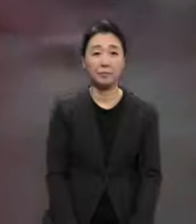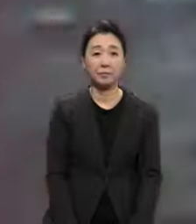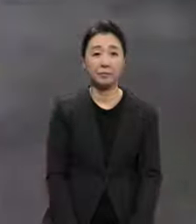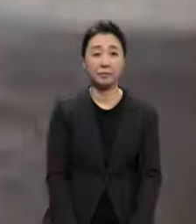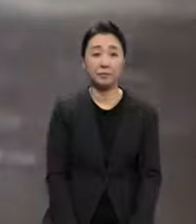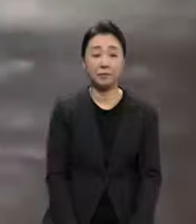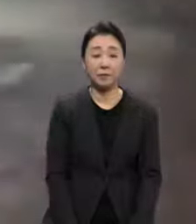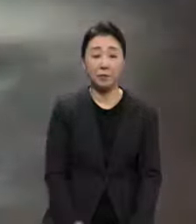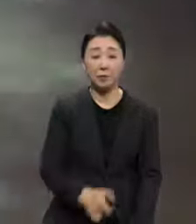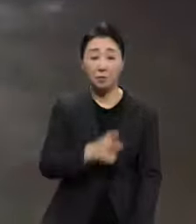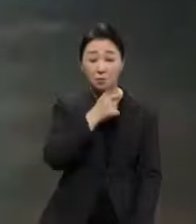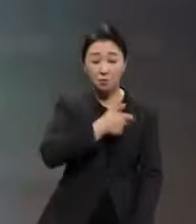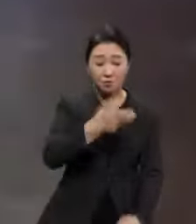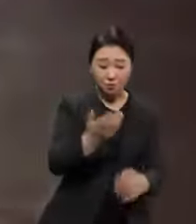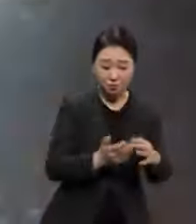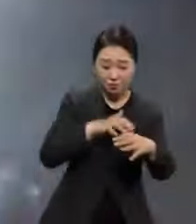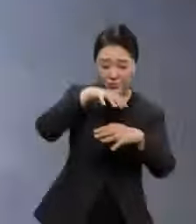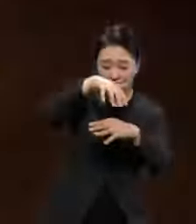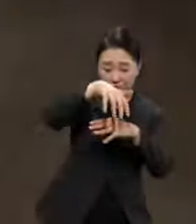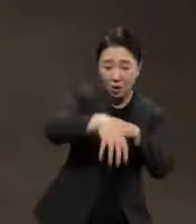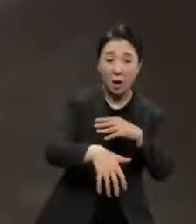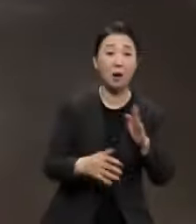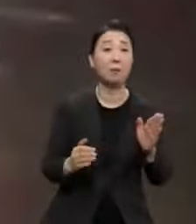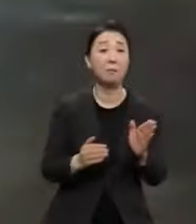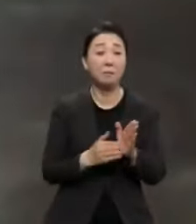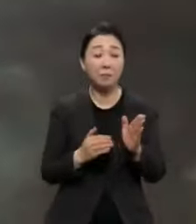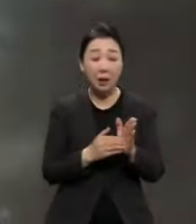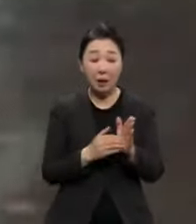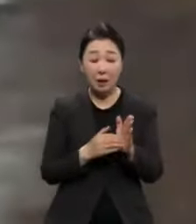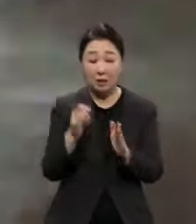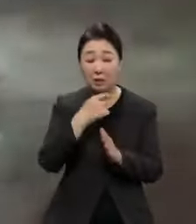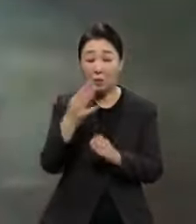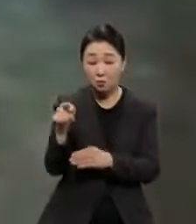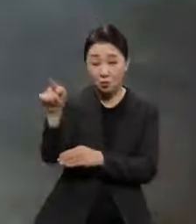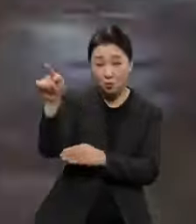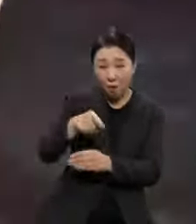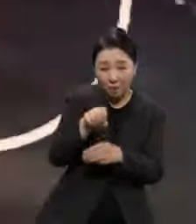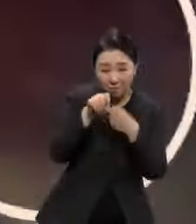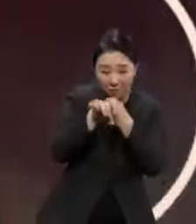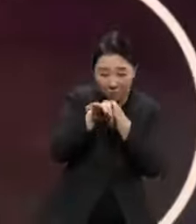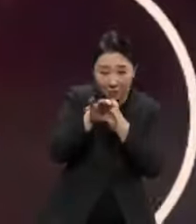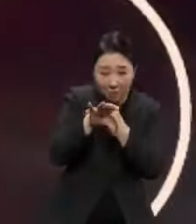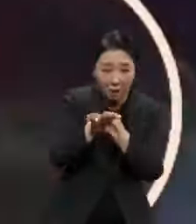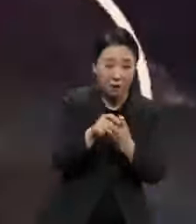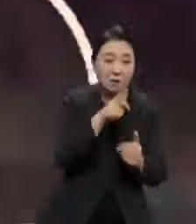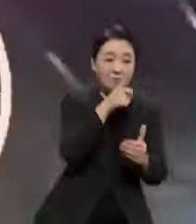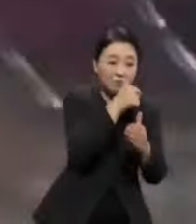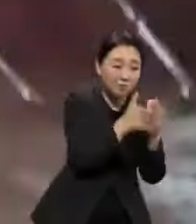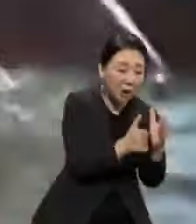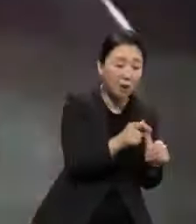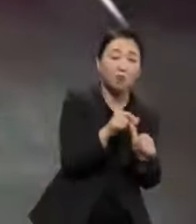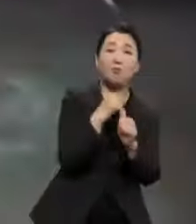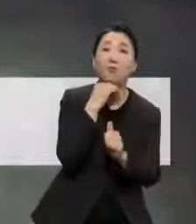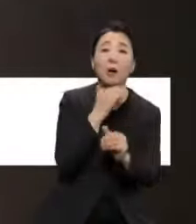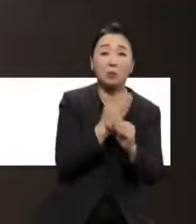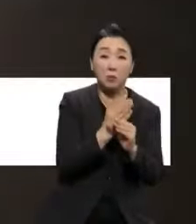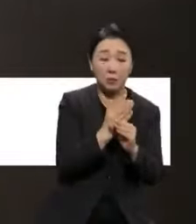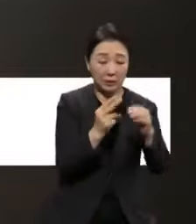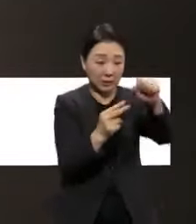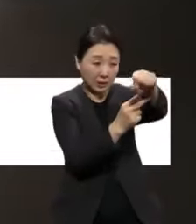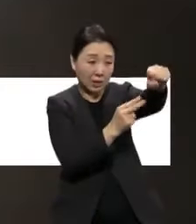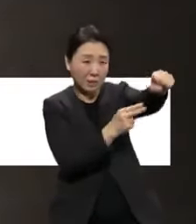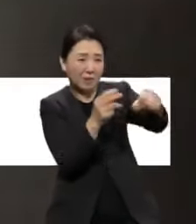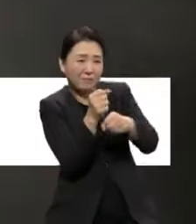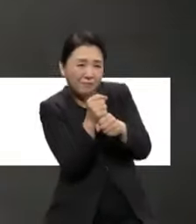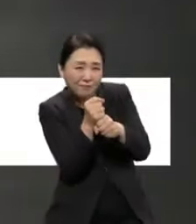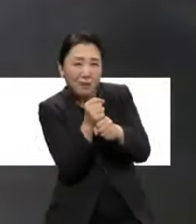불어 하나 천에 손전등을든 소방대원이 다가갑니다 물에 빠진 남성이 구조를 기다립니다 다리 밑에 겨 난간 있잖아요 그걸